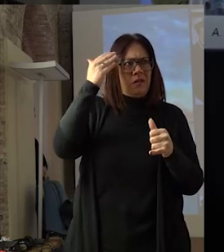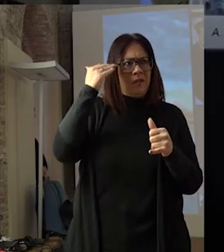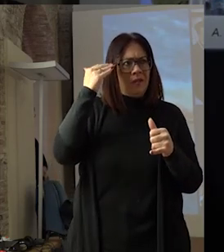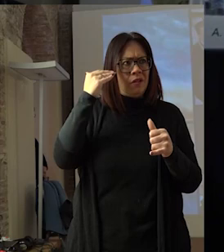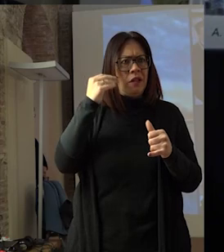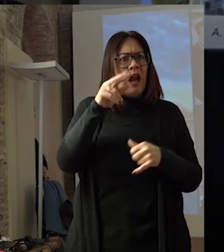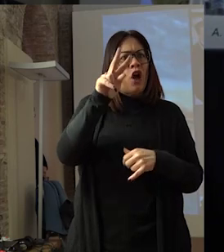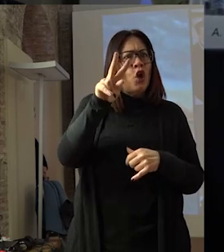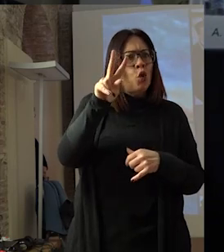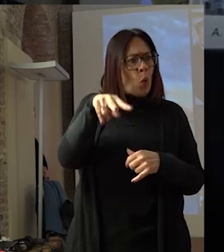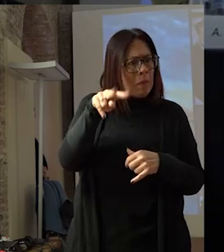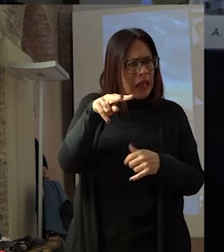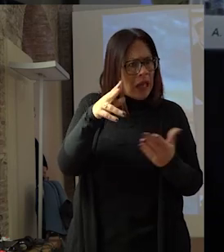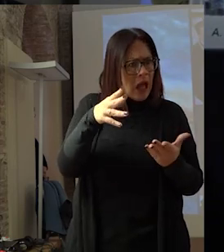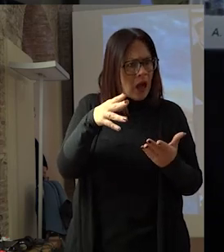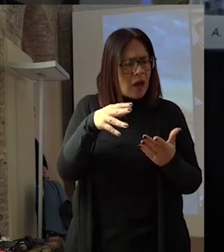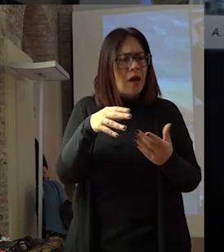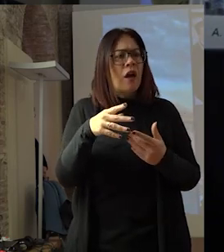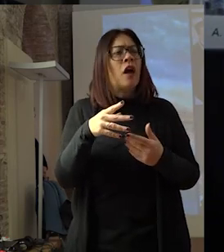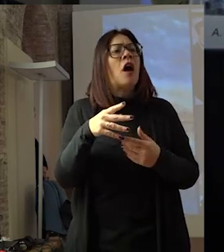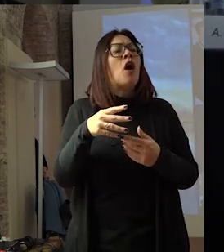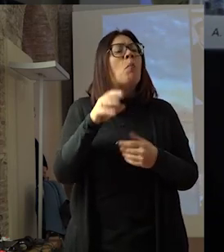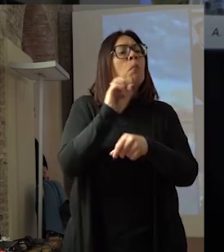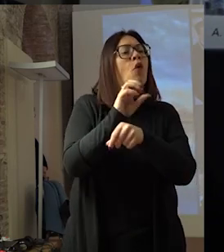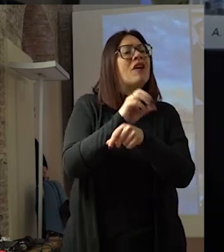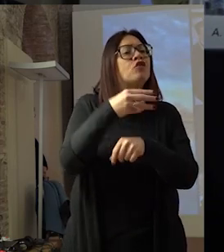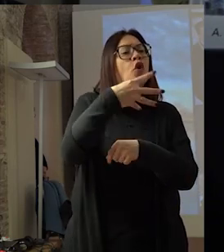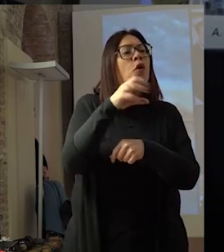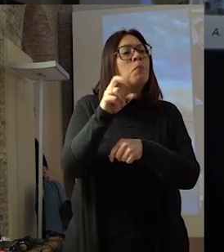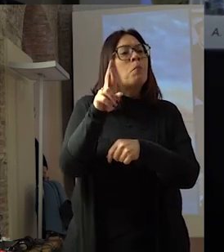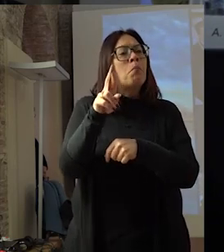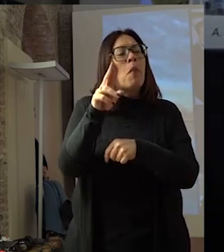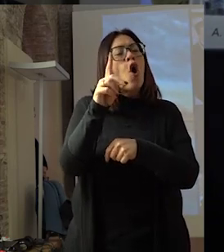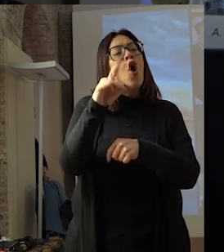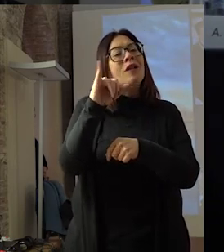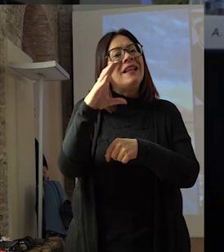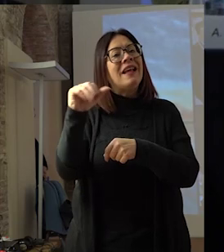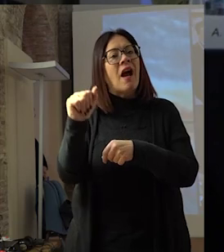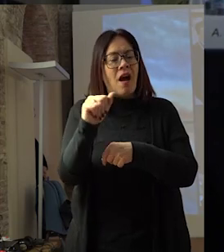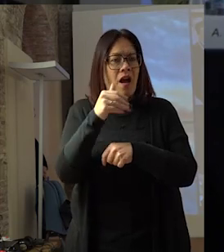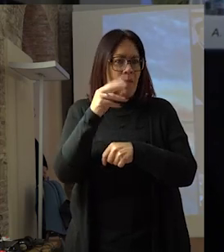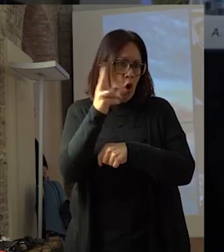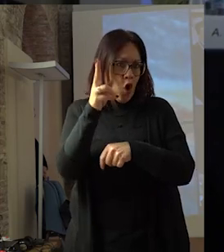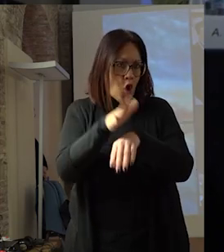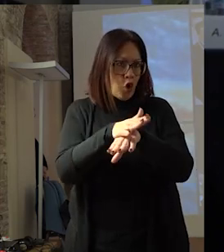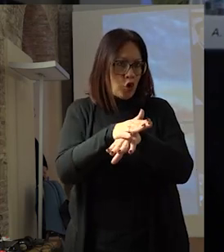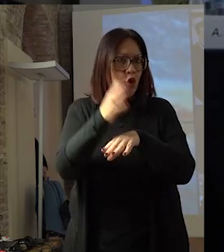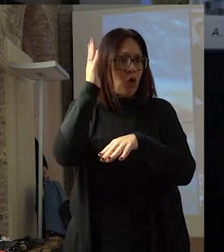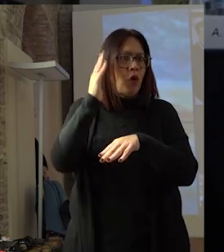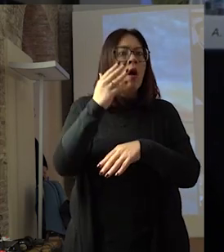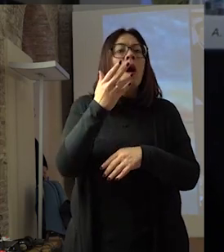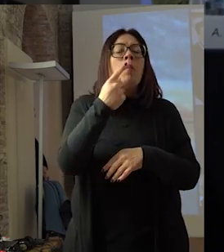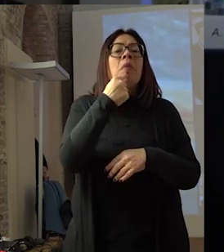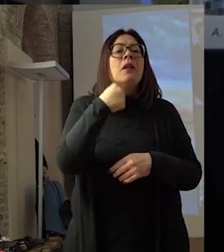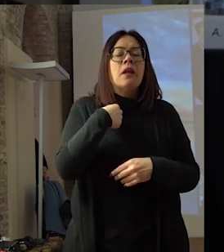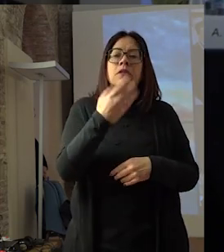nel 2000, quando il professor Modica, il compianto rettore Modica, mi disse: voglio che tu